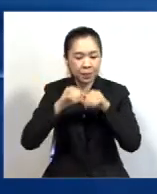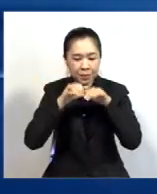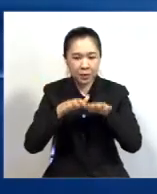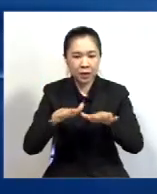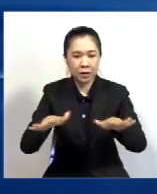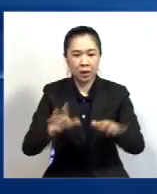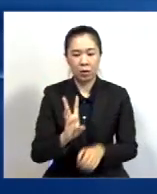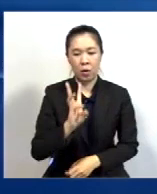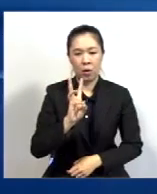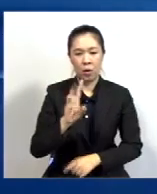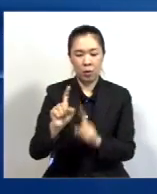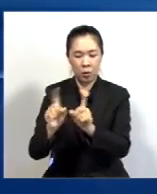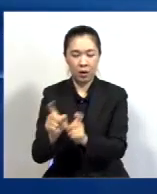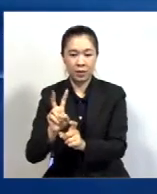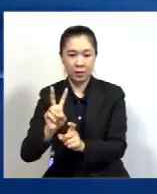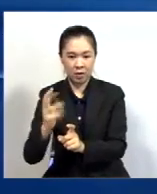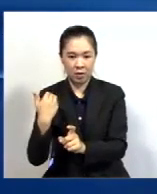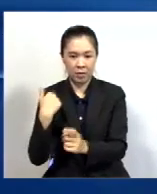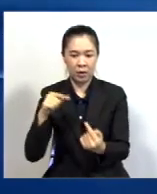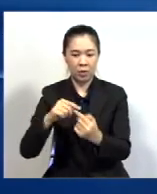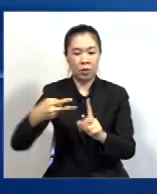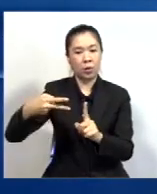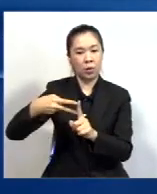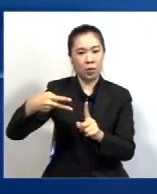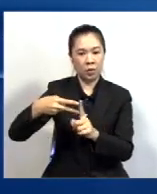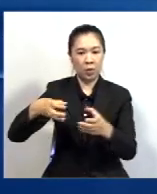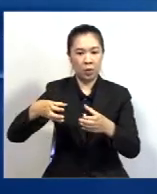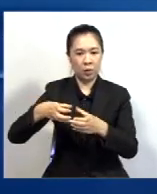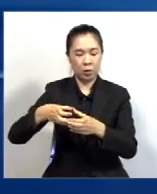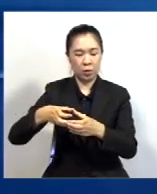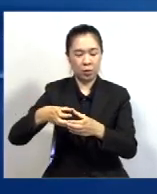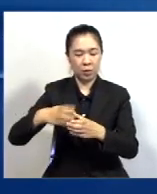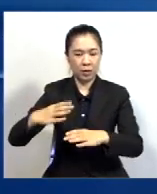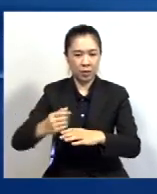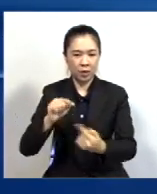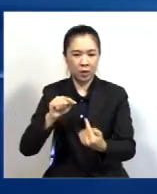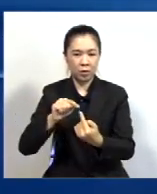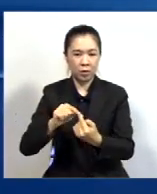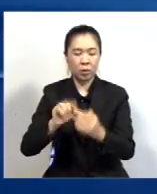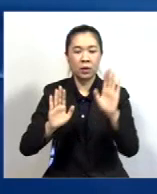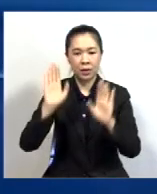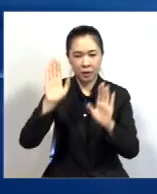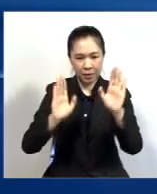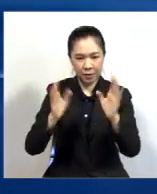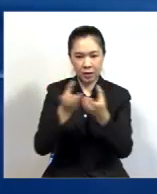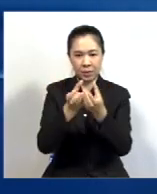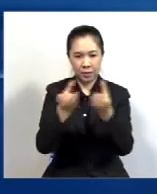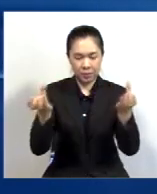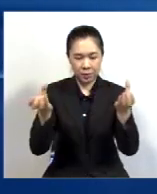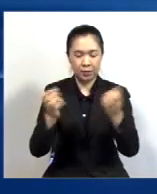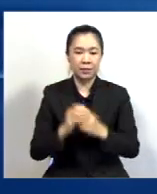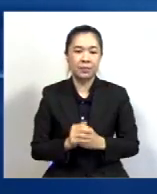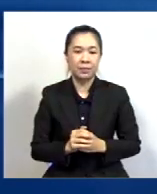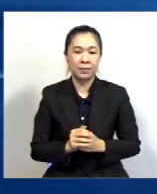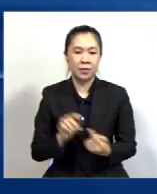วรรค2ที่กำหนดว่าพรรคอนาคตใหม่ยึดมั่นในหลักประชาธิปไตยตามรัฐธรรมนูญการใช้ข้อความในข้อบังคับของพรรค